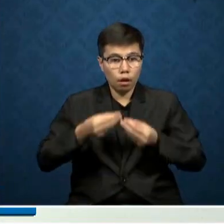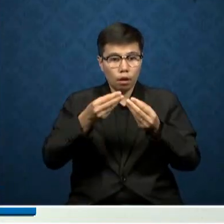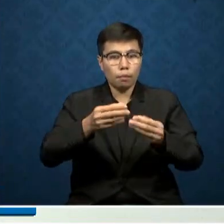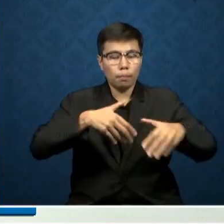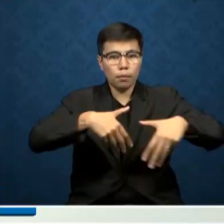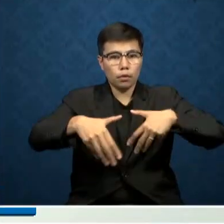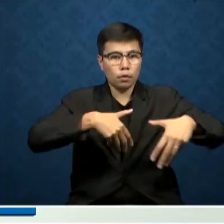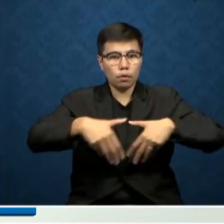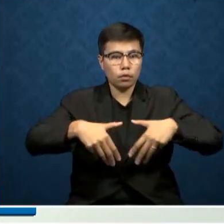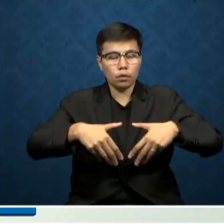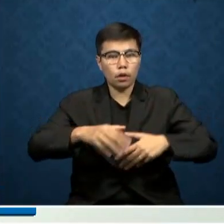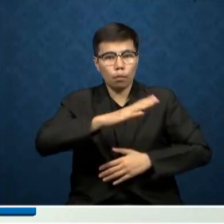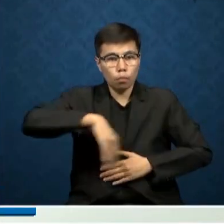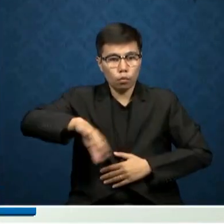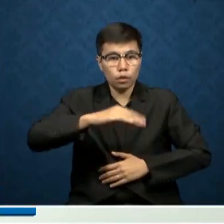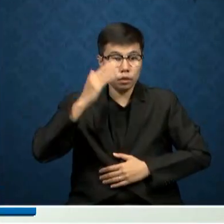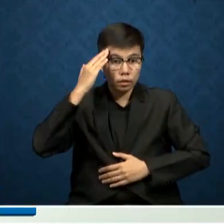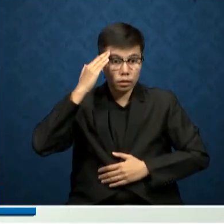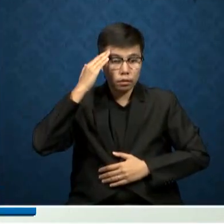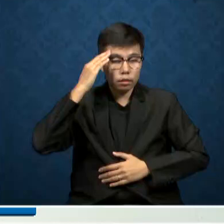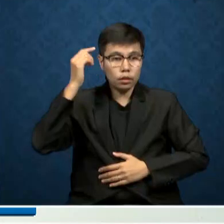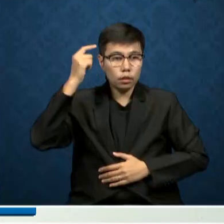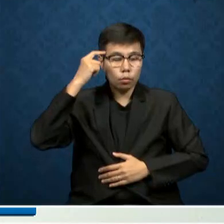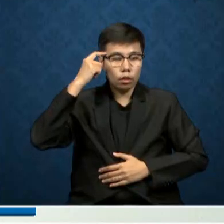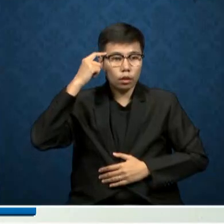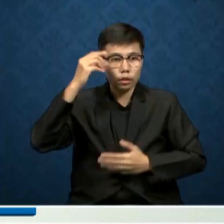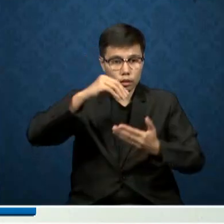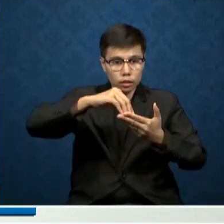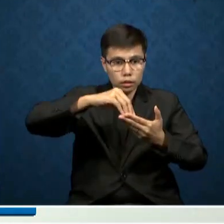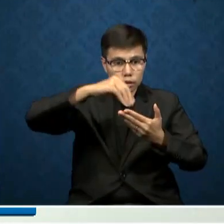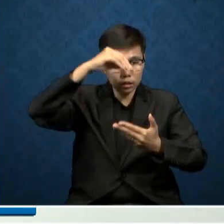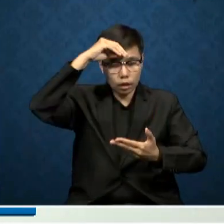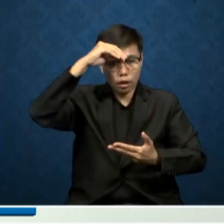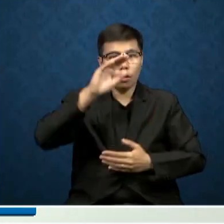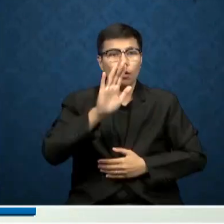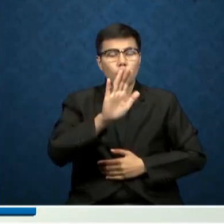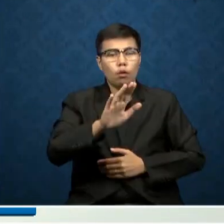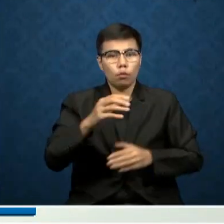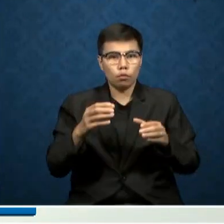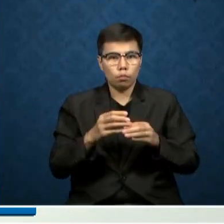ได้ทราบเป็นทั่วไปอยู่แล้วหวังว่าการศึกษาของคณะกรรมการ